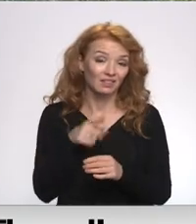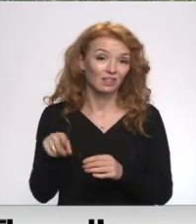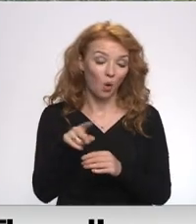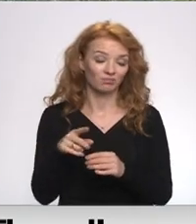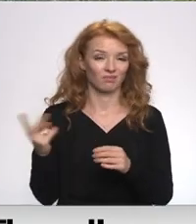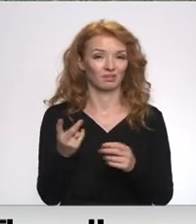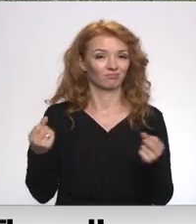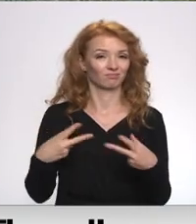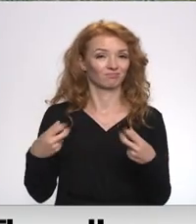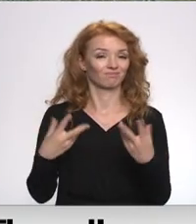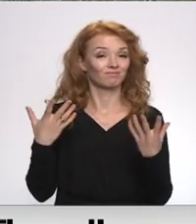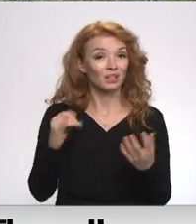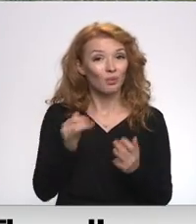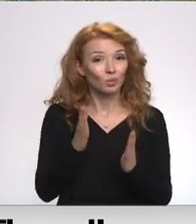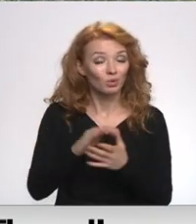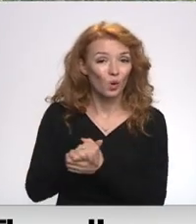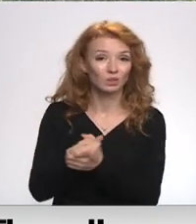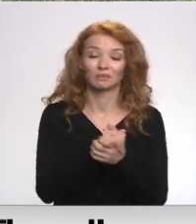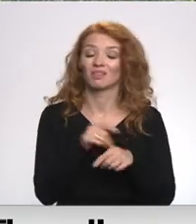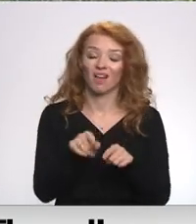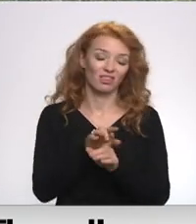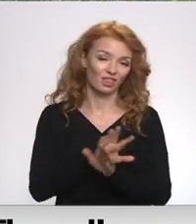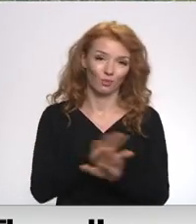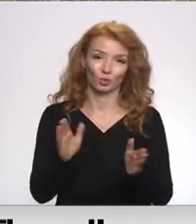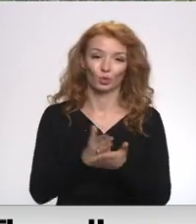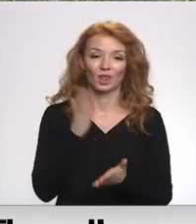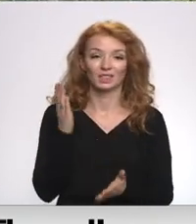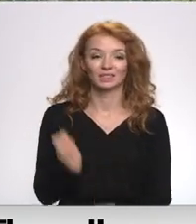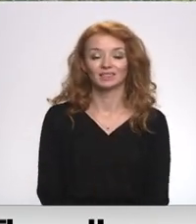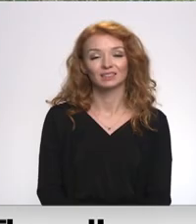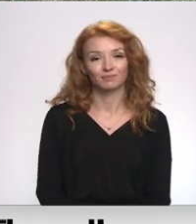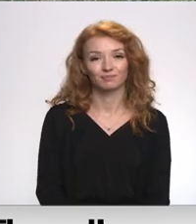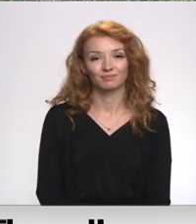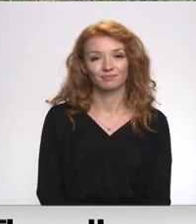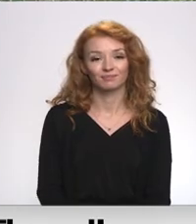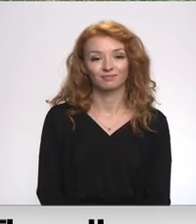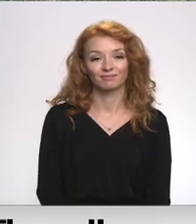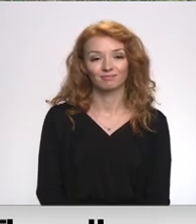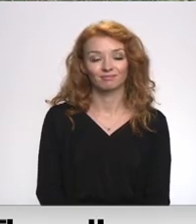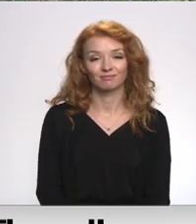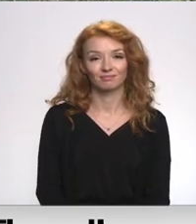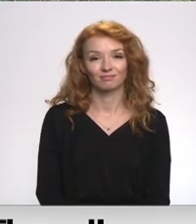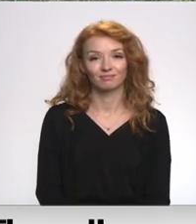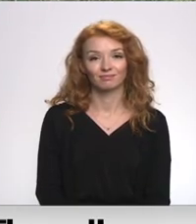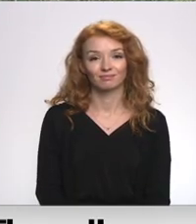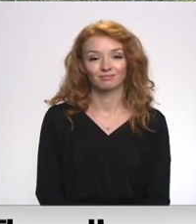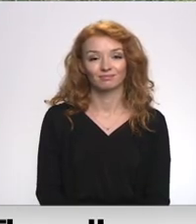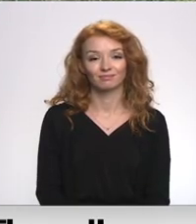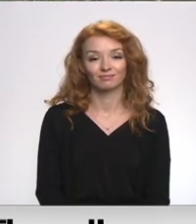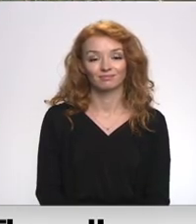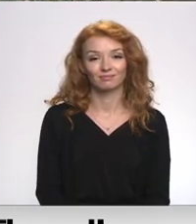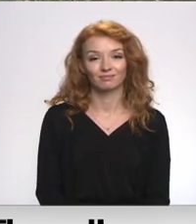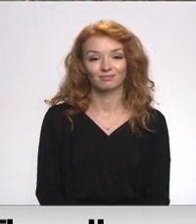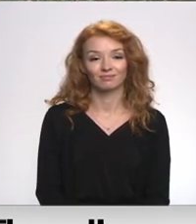karo. Būtu tā draudzējušies, es domāju, tā nebūtu noticis. Družili taks drugs drugam, to, ja domāju, tako vai